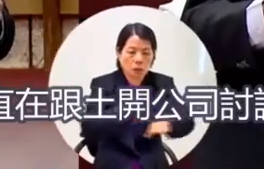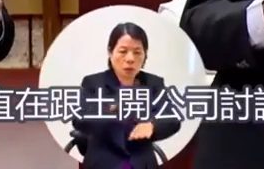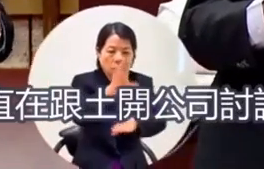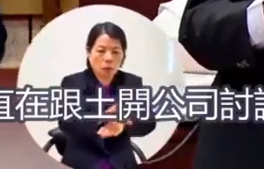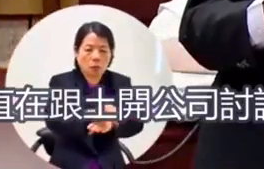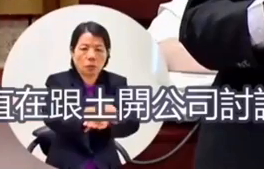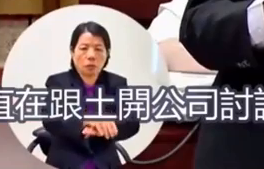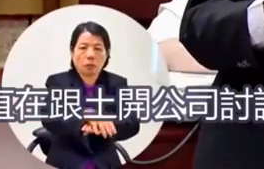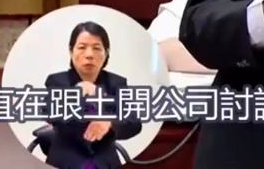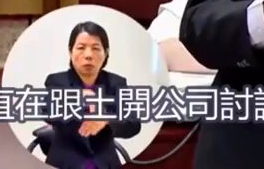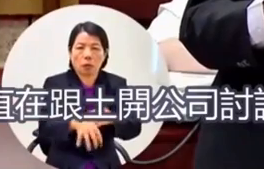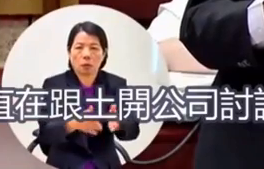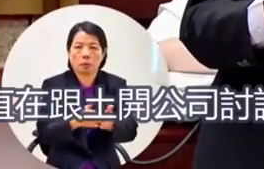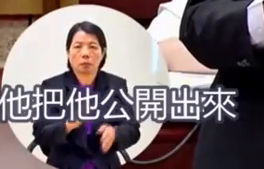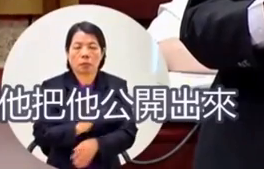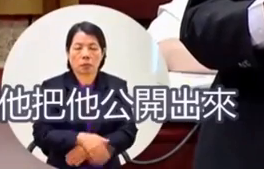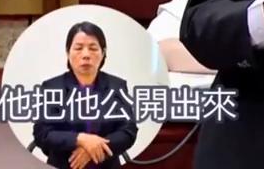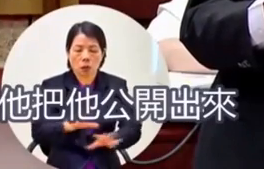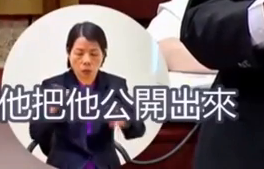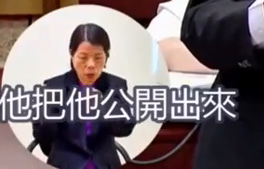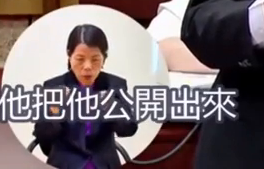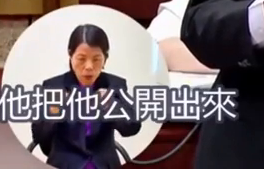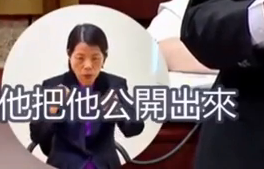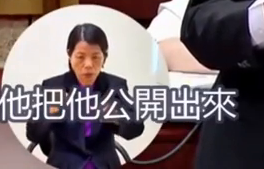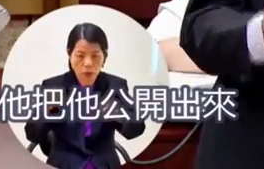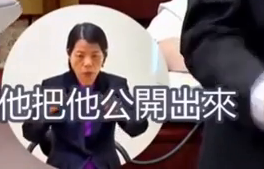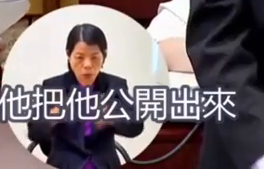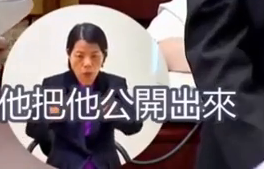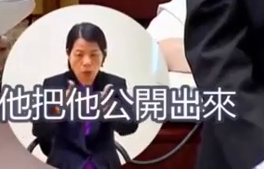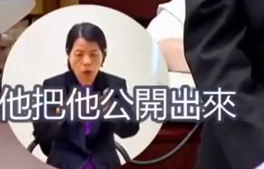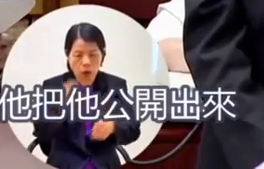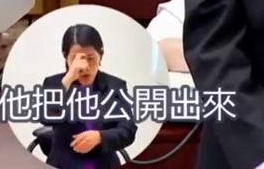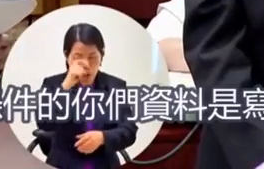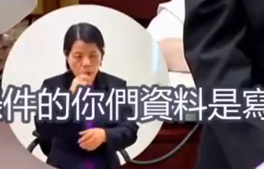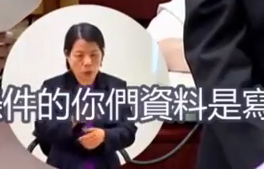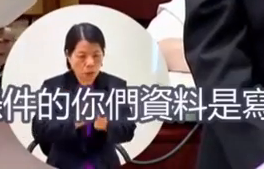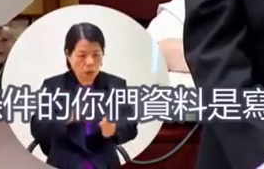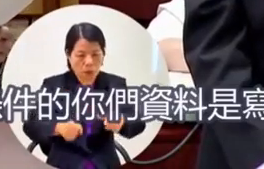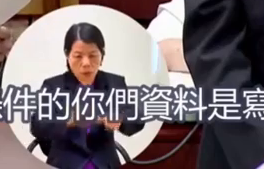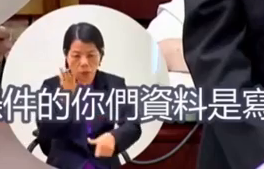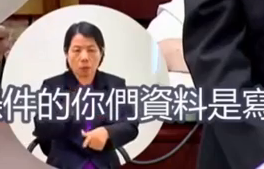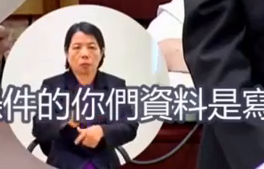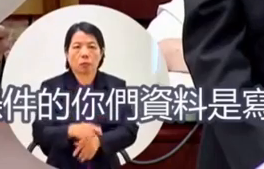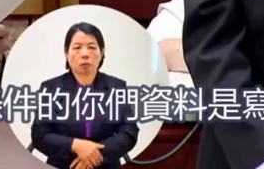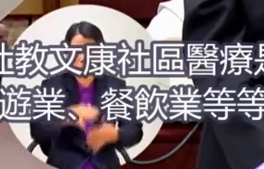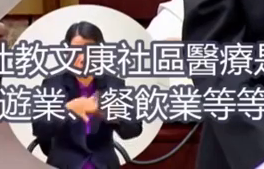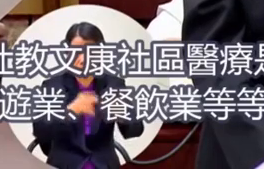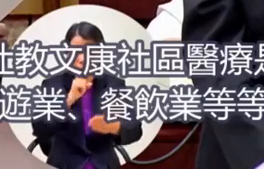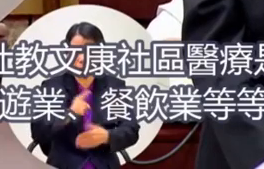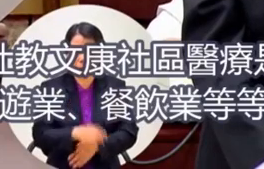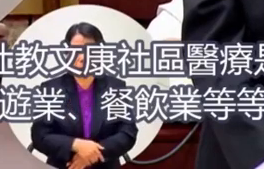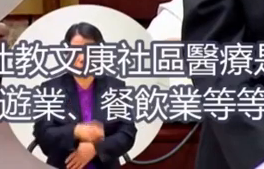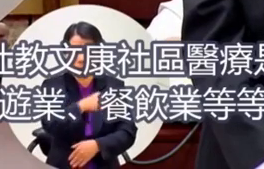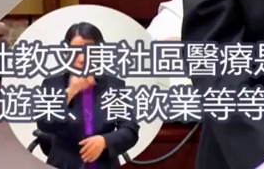那我们一直在跟土块公司讨论，我希望他把它公开出来。 局长。这个条件的，你们资料是写说，它可以